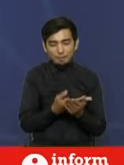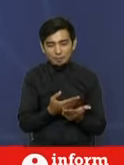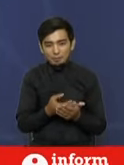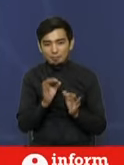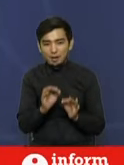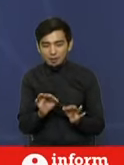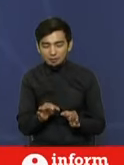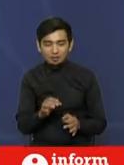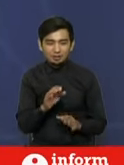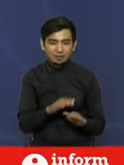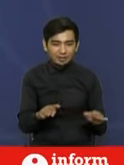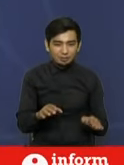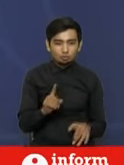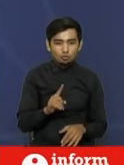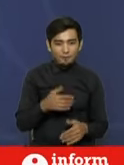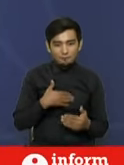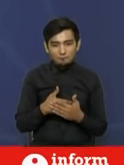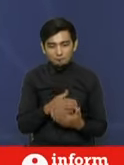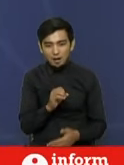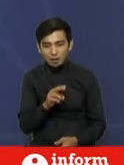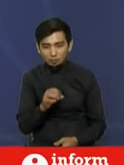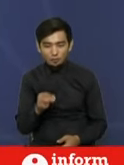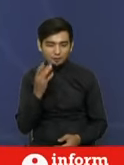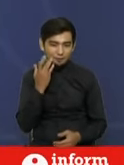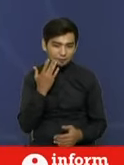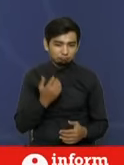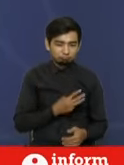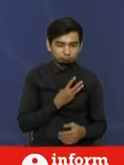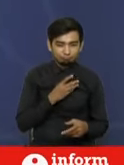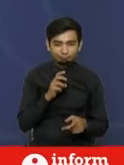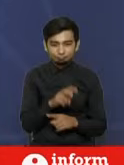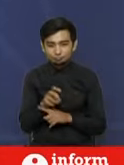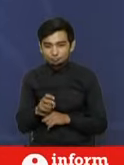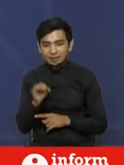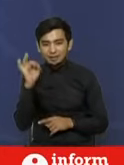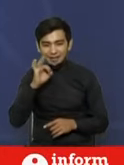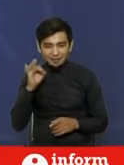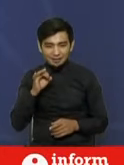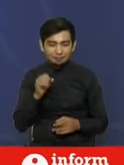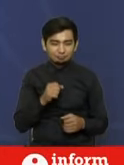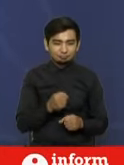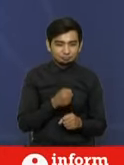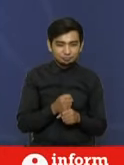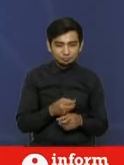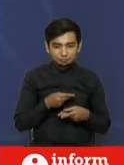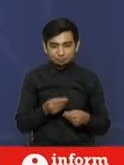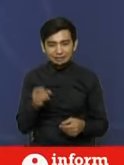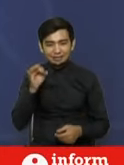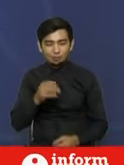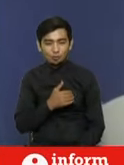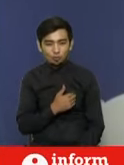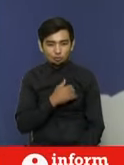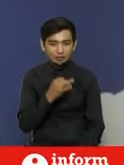ученикам что значит быть волонтёром и активистом также внедряют занятия дабы заинтересовать учеников